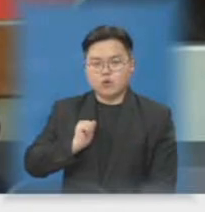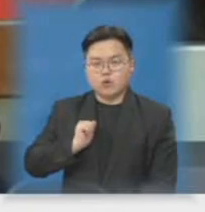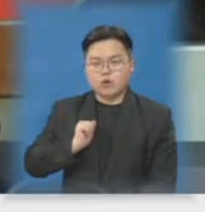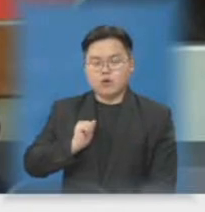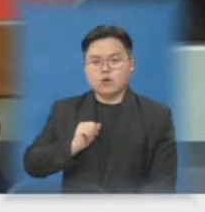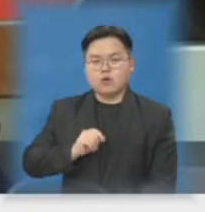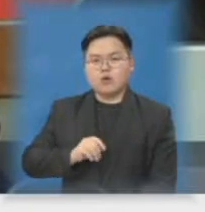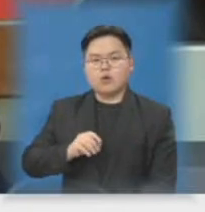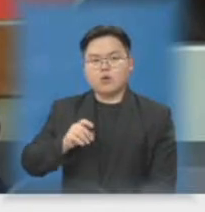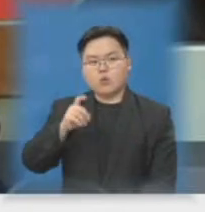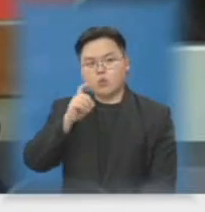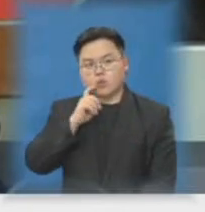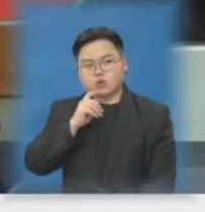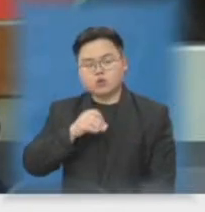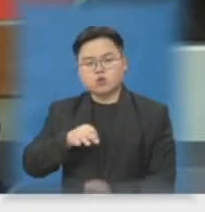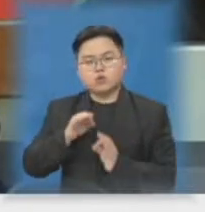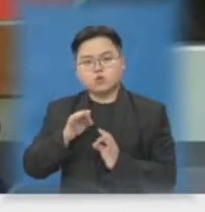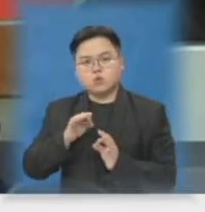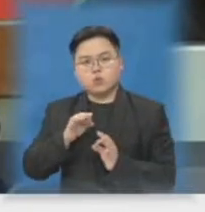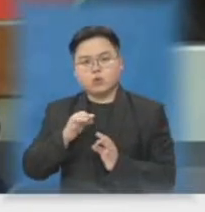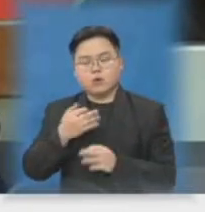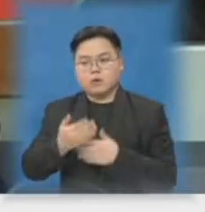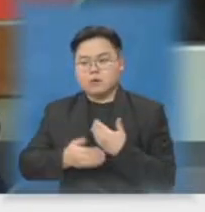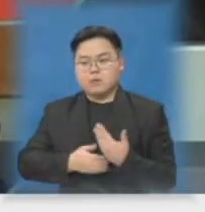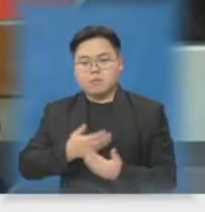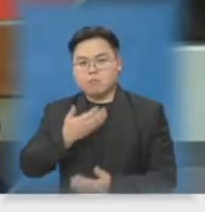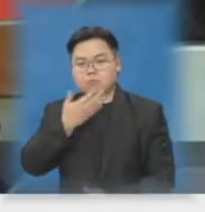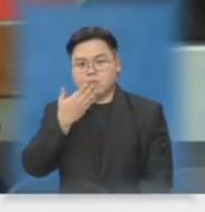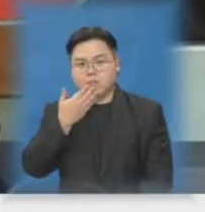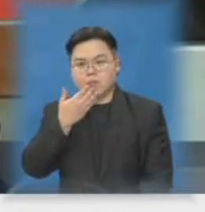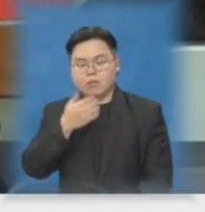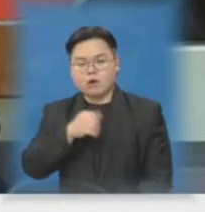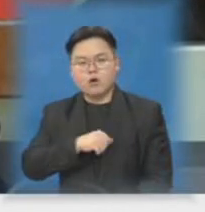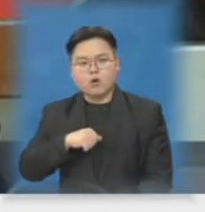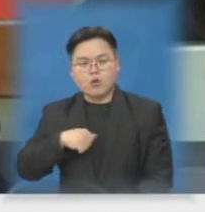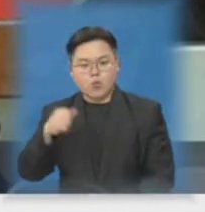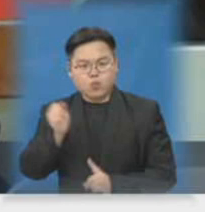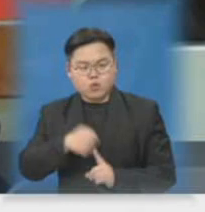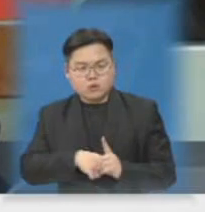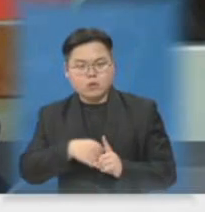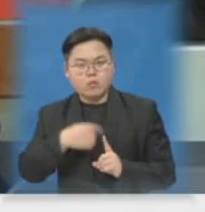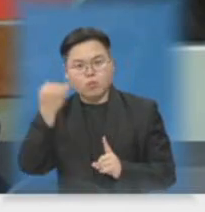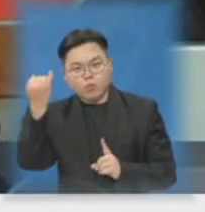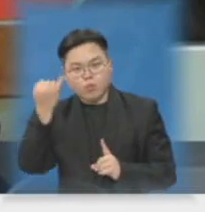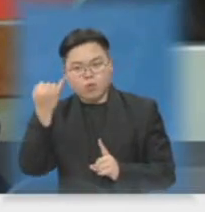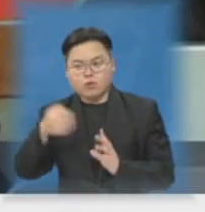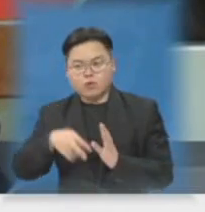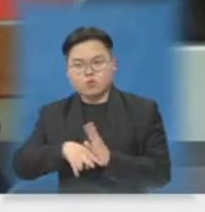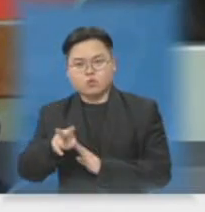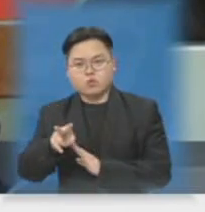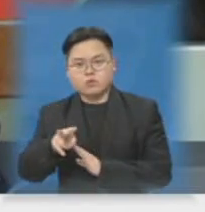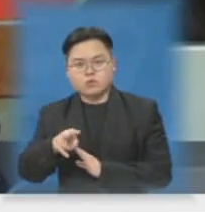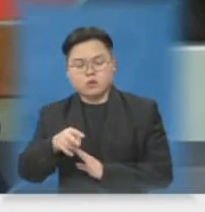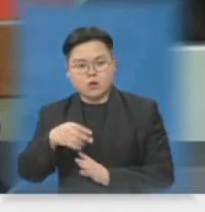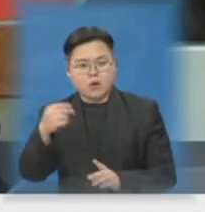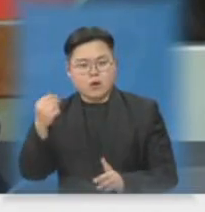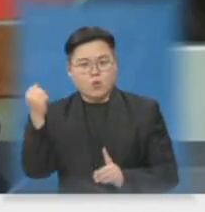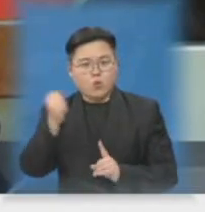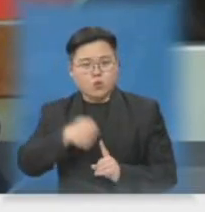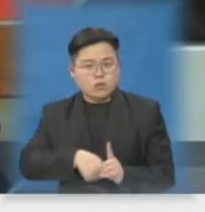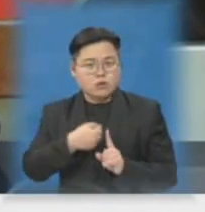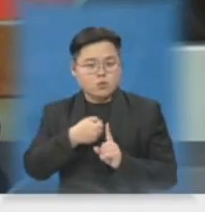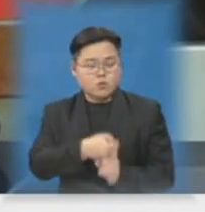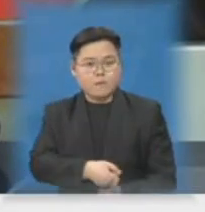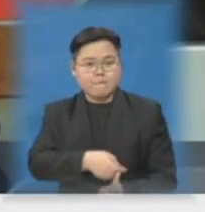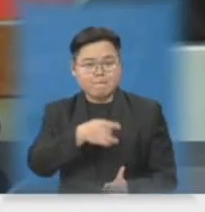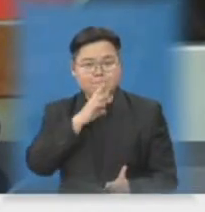болохоор энэ хуулийн хүрээнд хангахдахгүй бол тухайн хүн хүч хэрэглэх нөхцөл байдал үүснэ. Хүч хэрэглэн хуулийн гадуур хүч хэрэглэн